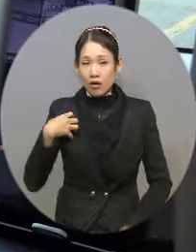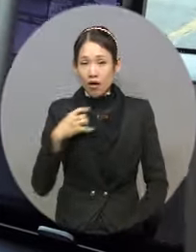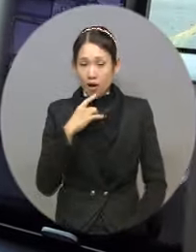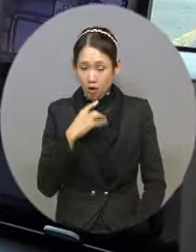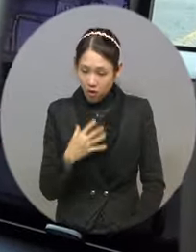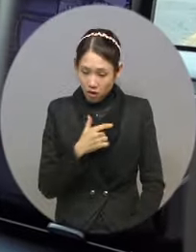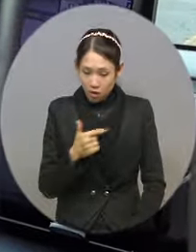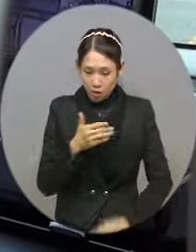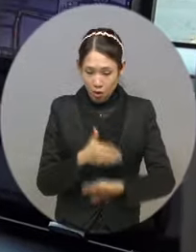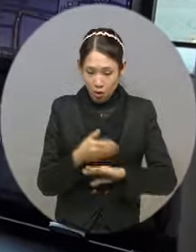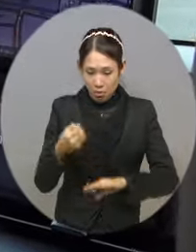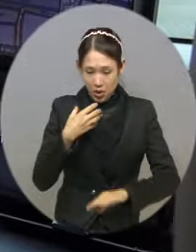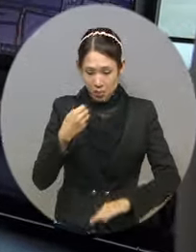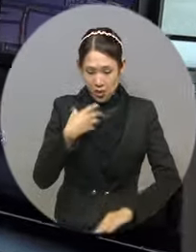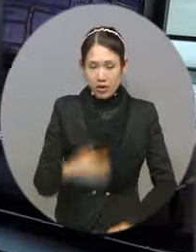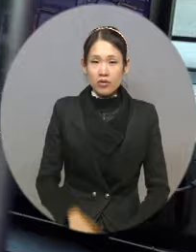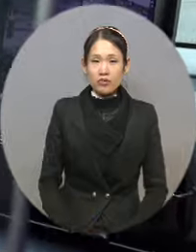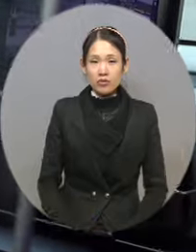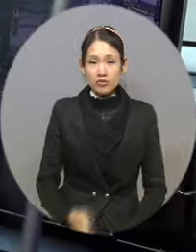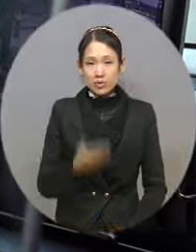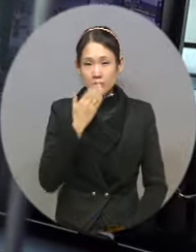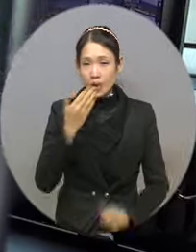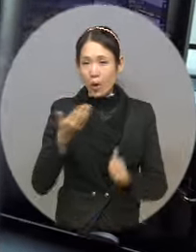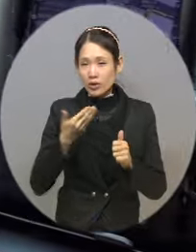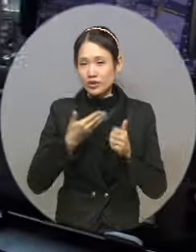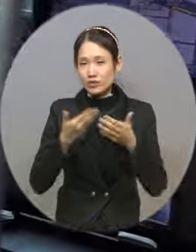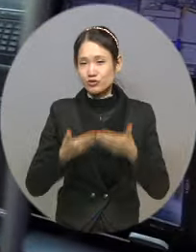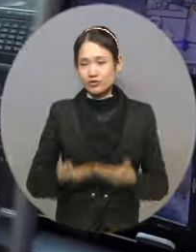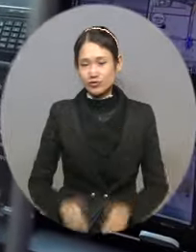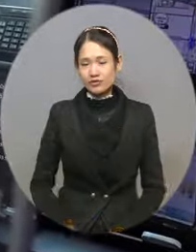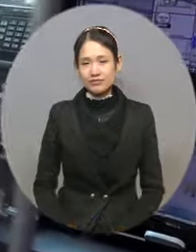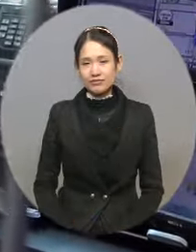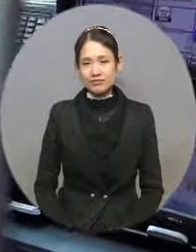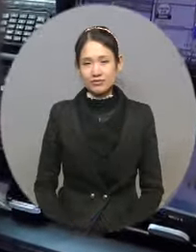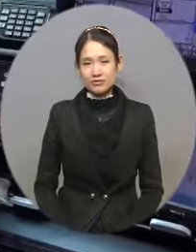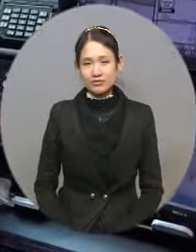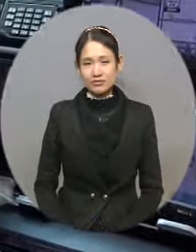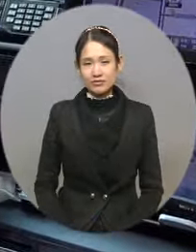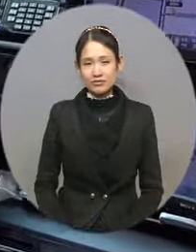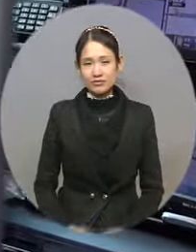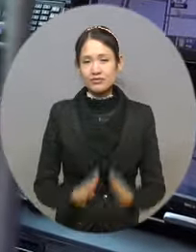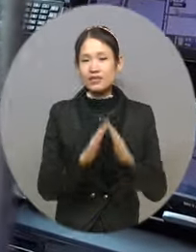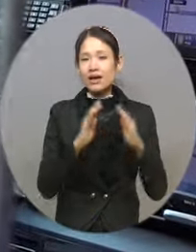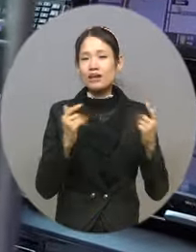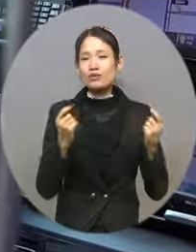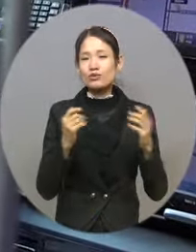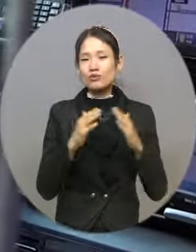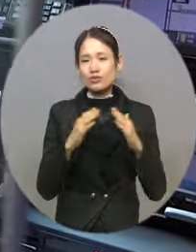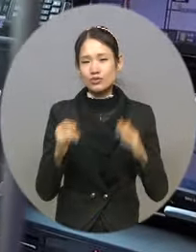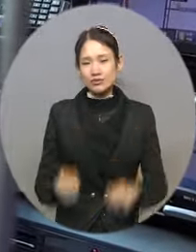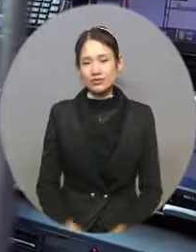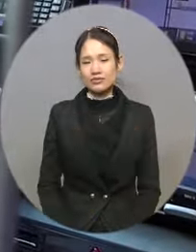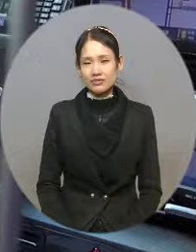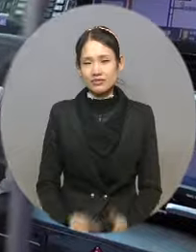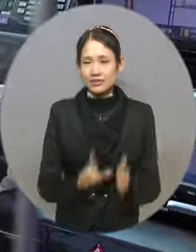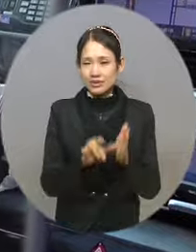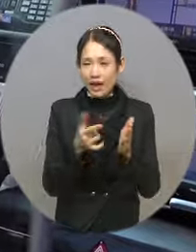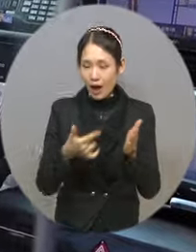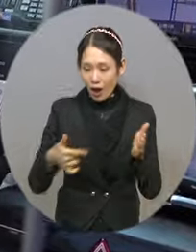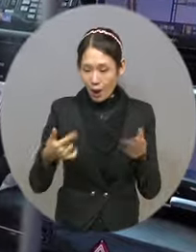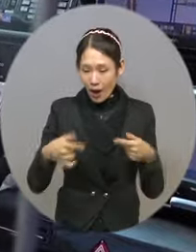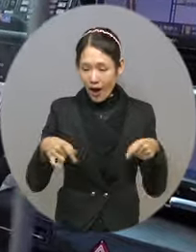너무 감사하다고 뭐 그러고 막 먹을 것도 주시고요. 네, 맞아요. 그래서 가족이에요, 가족. 네, 진짜 가족 같고 함께